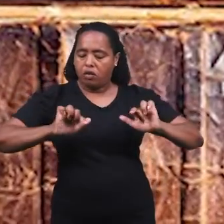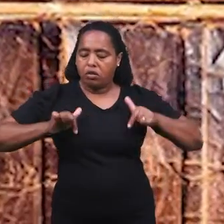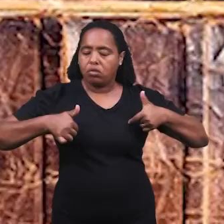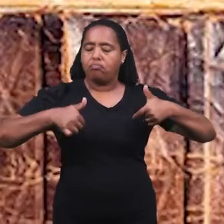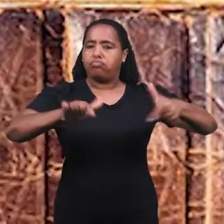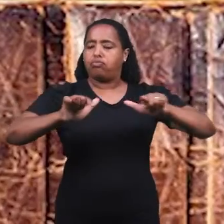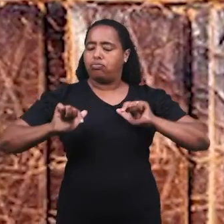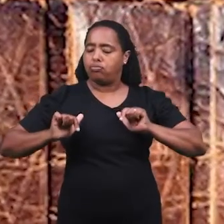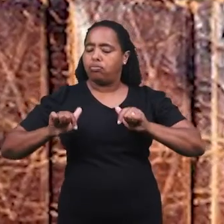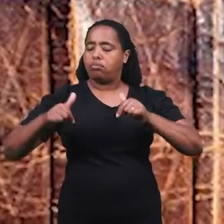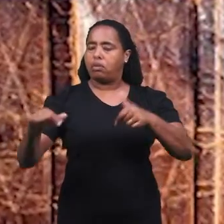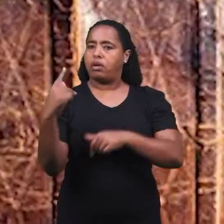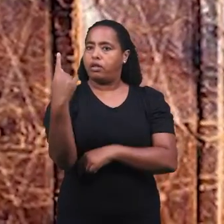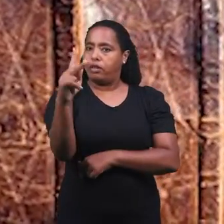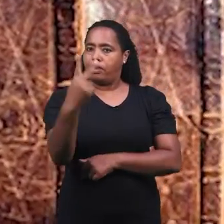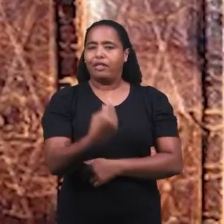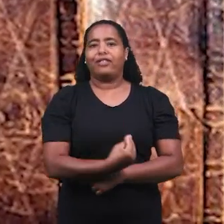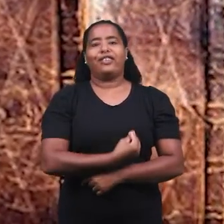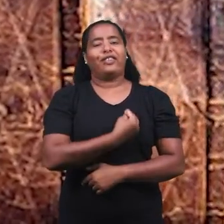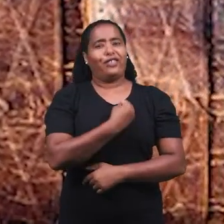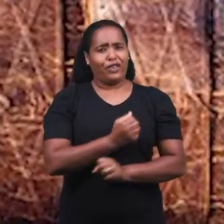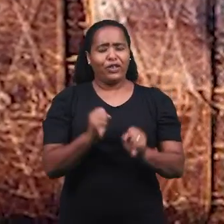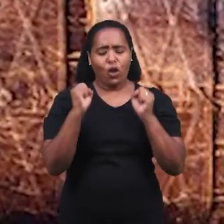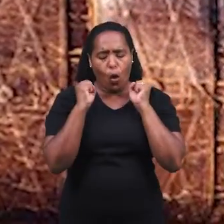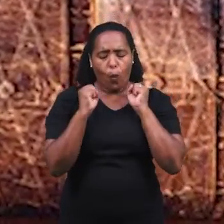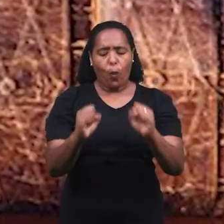Потому что Бог сражается за тебя.